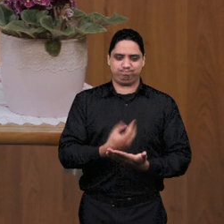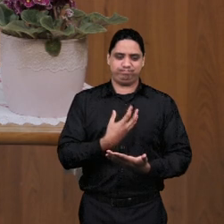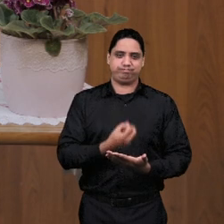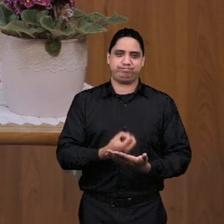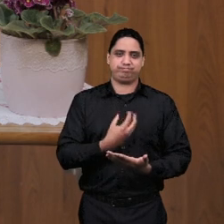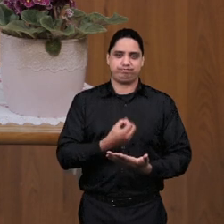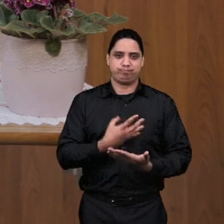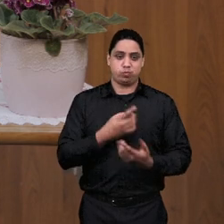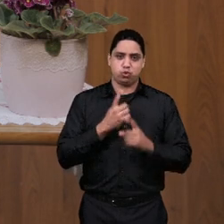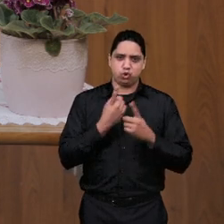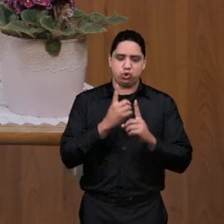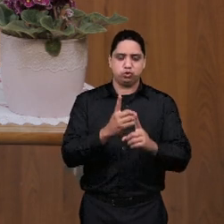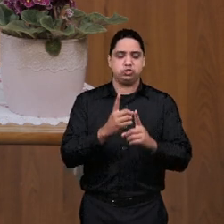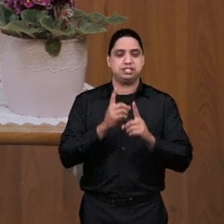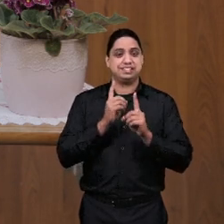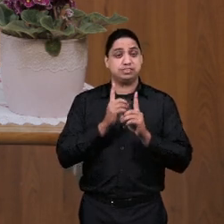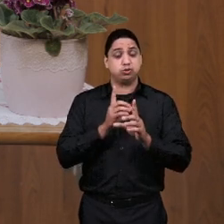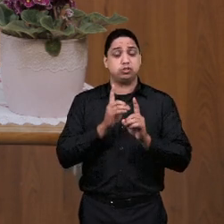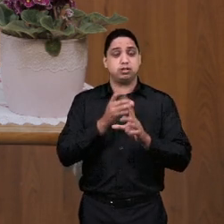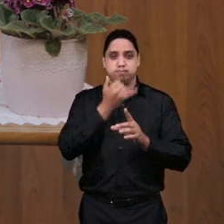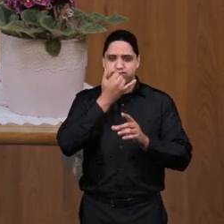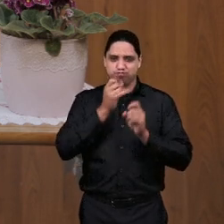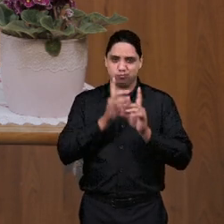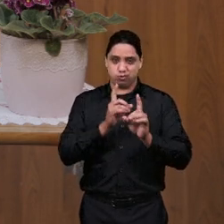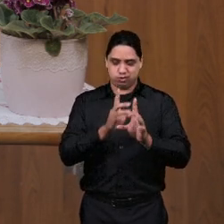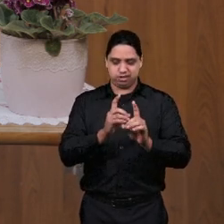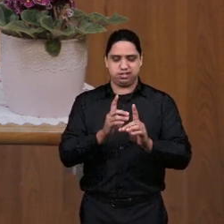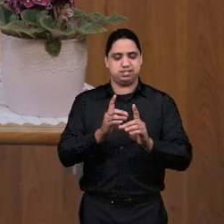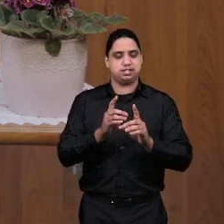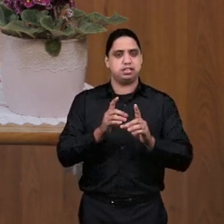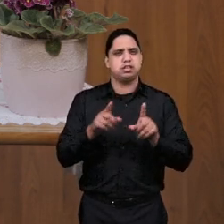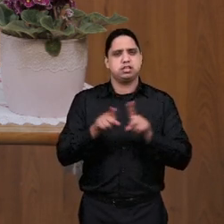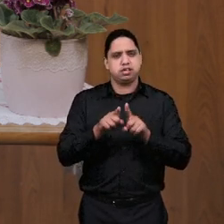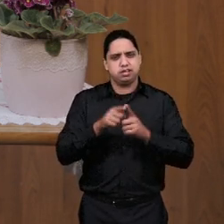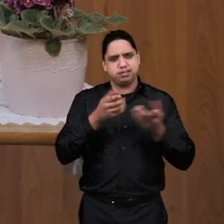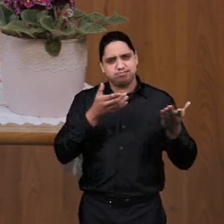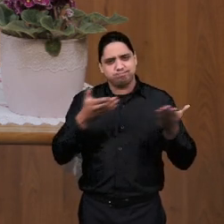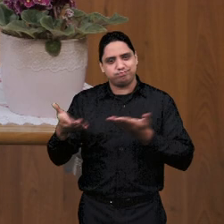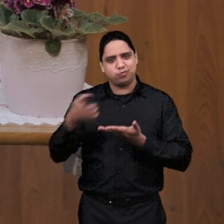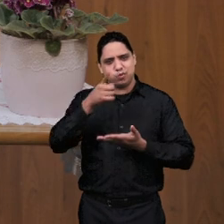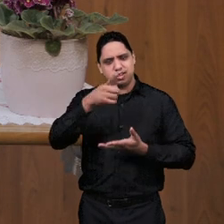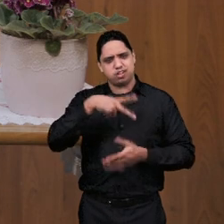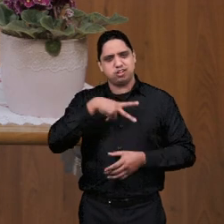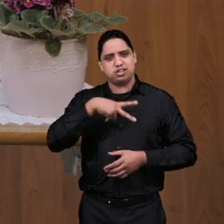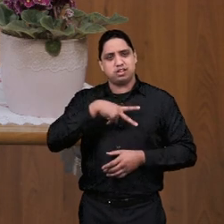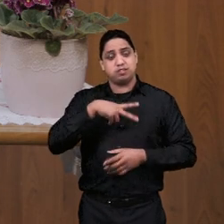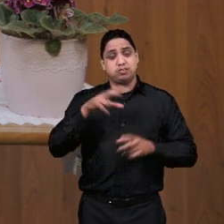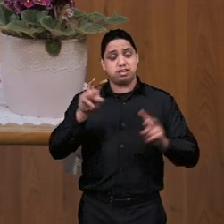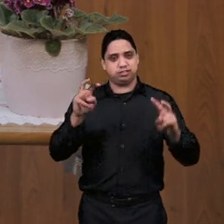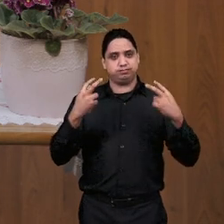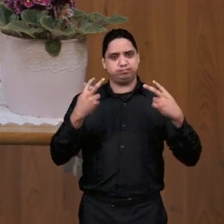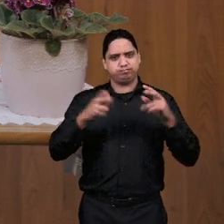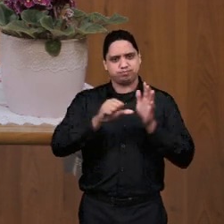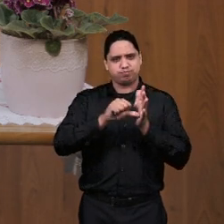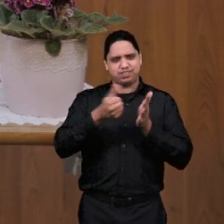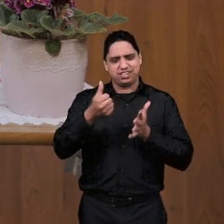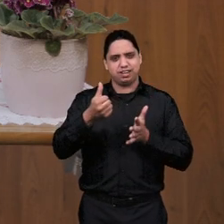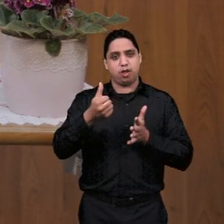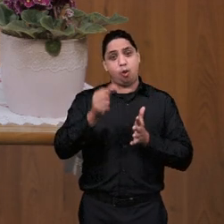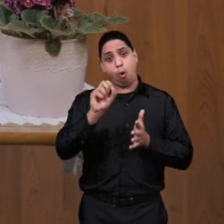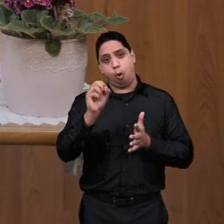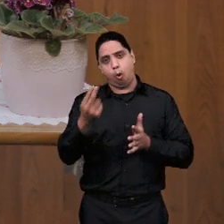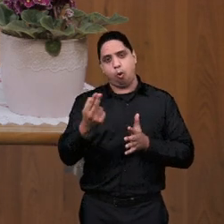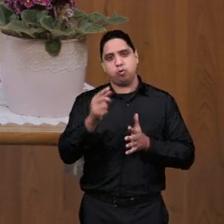comme doctrine, comme direction de nos vies. Je veux saluer de manière particulière vous qui nous regardez pour la première